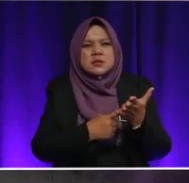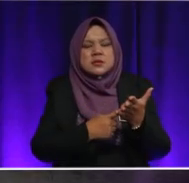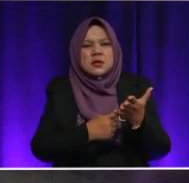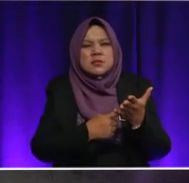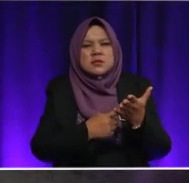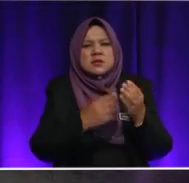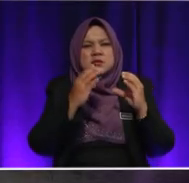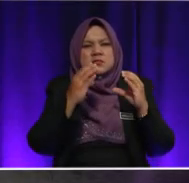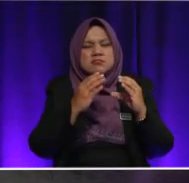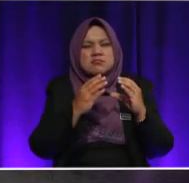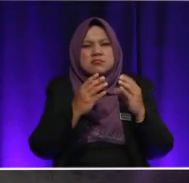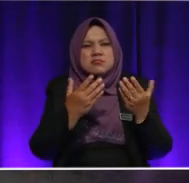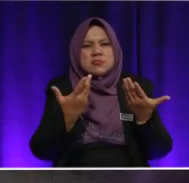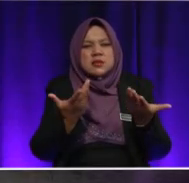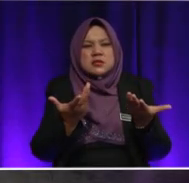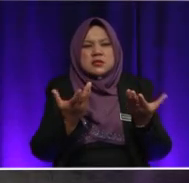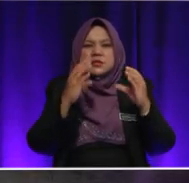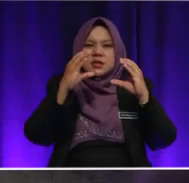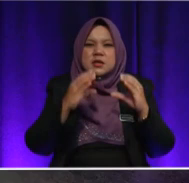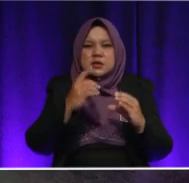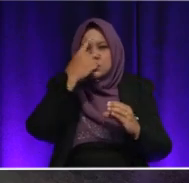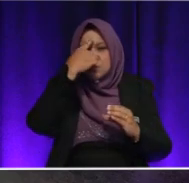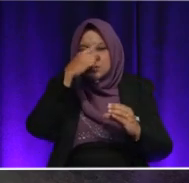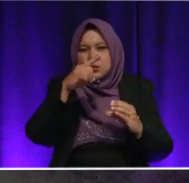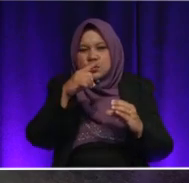mereka yang mungkin naik kereta pergi